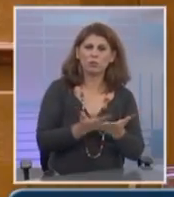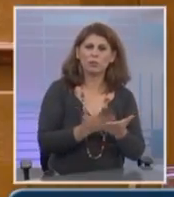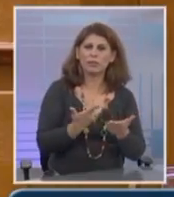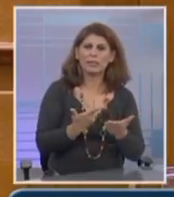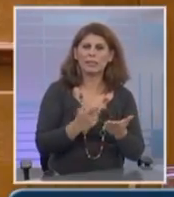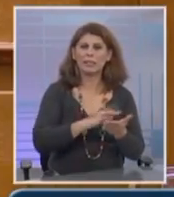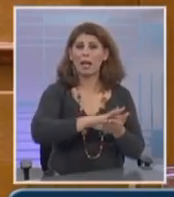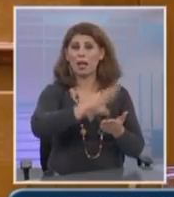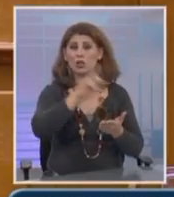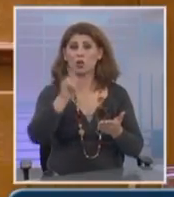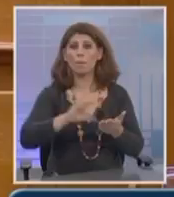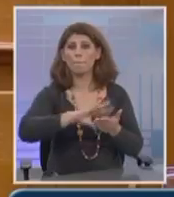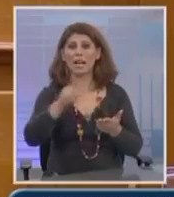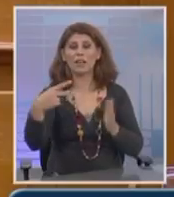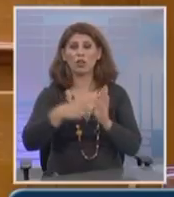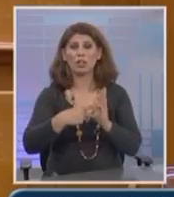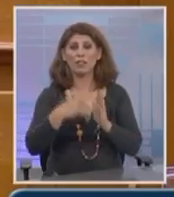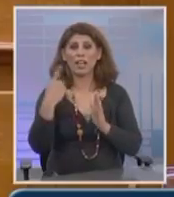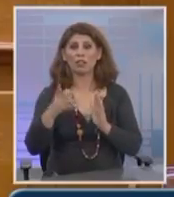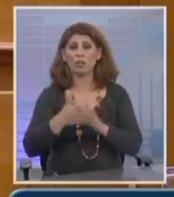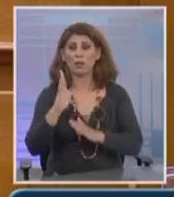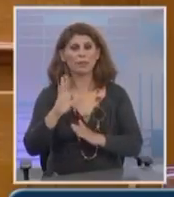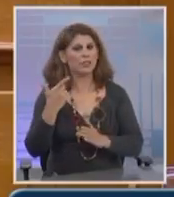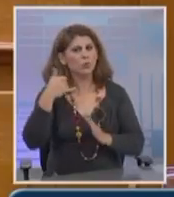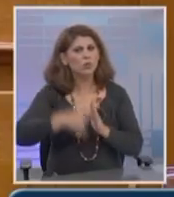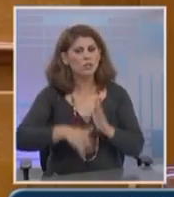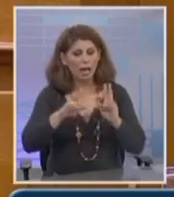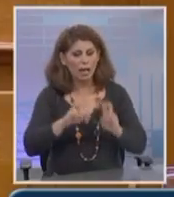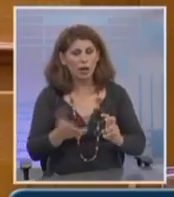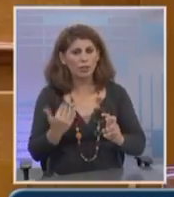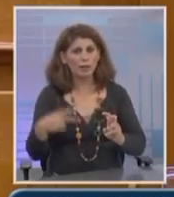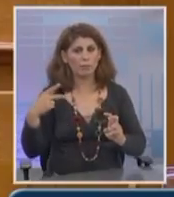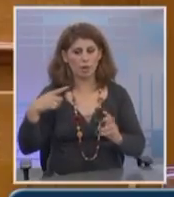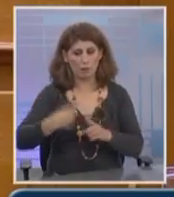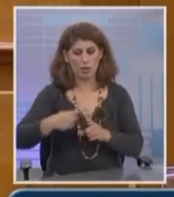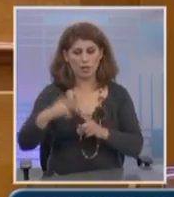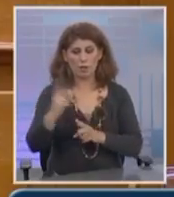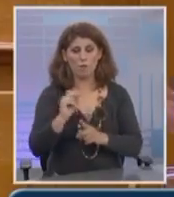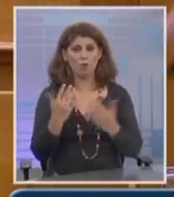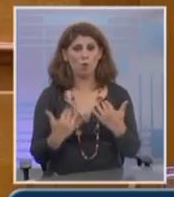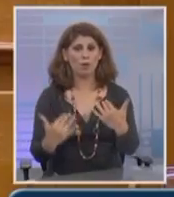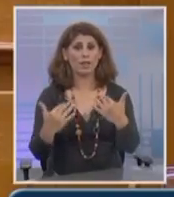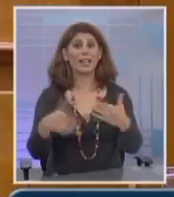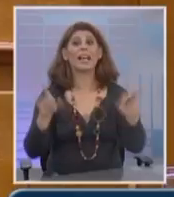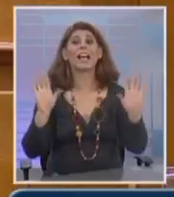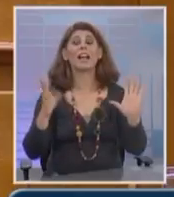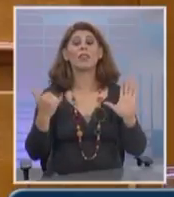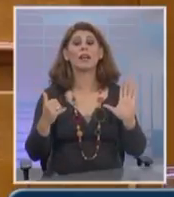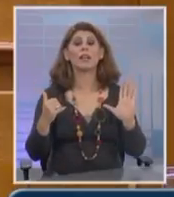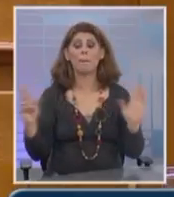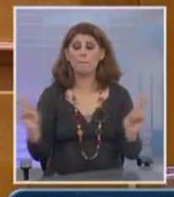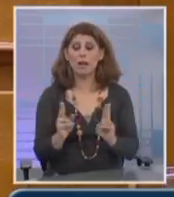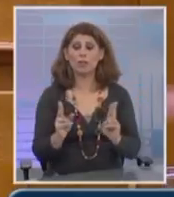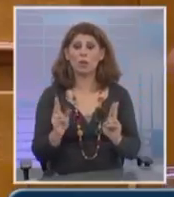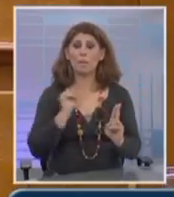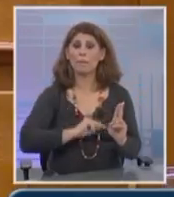μέχρι το 2115? Γιατί δεν υπάρχει κανείς ουσιαστικός έλεγχος από το Ελληνικό Κοινοβούλιο? Γιατί δεν μπαίνει κανείς περιορισμός